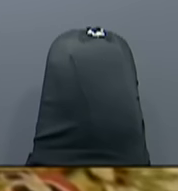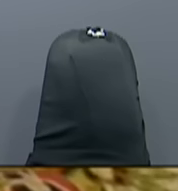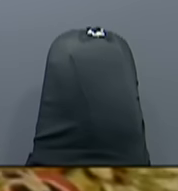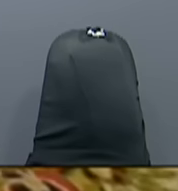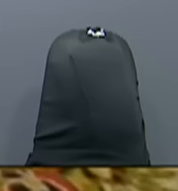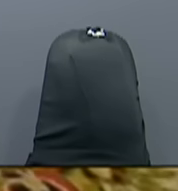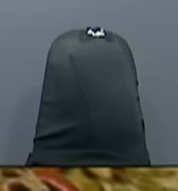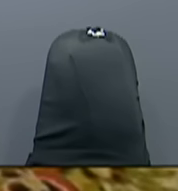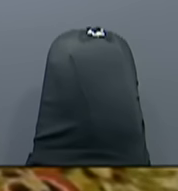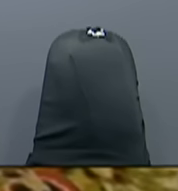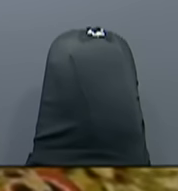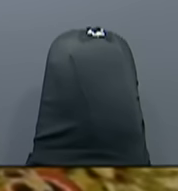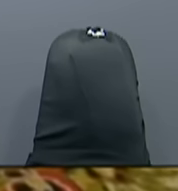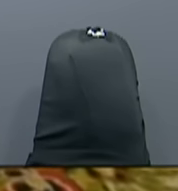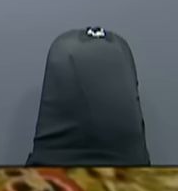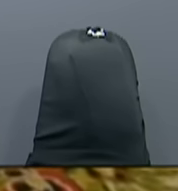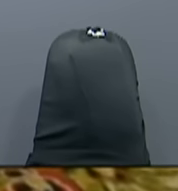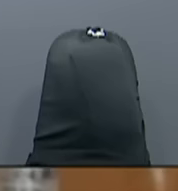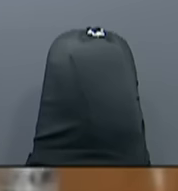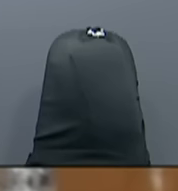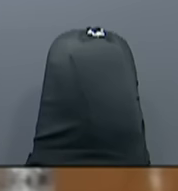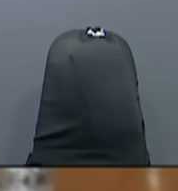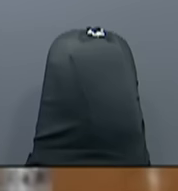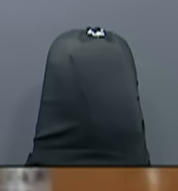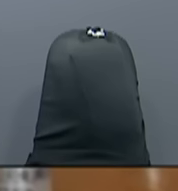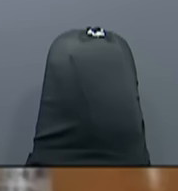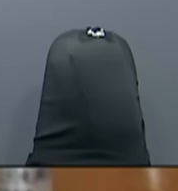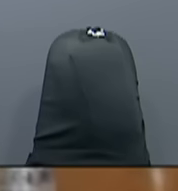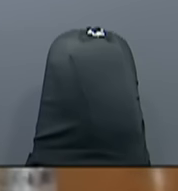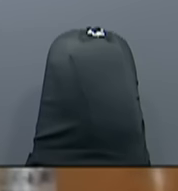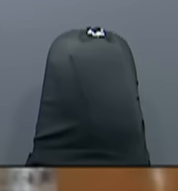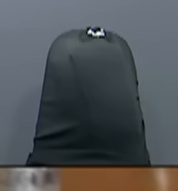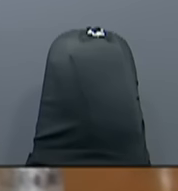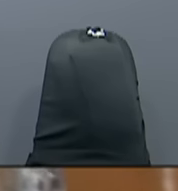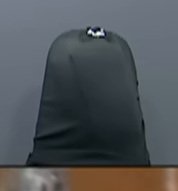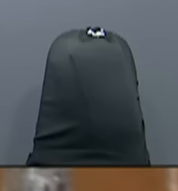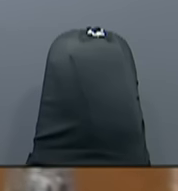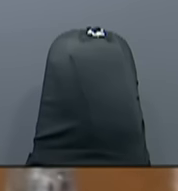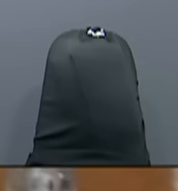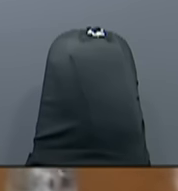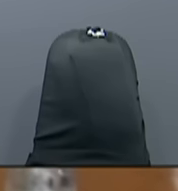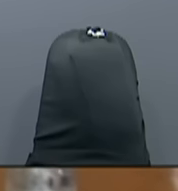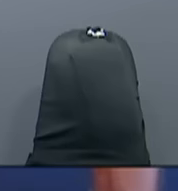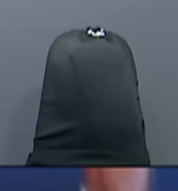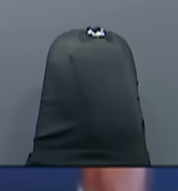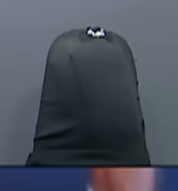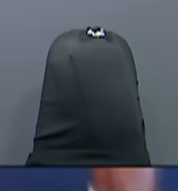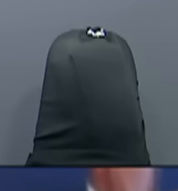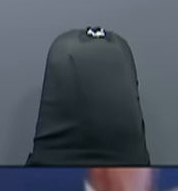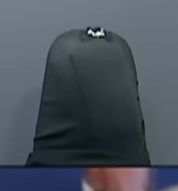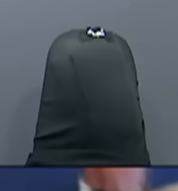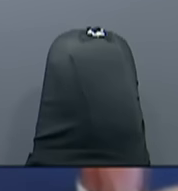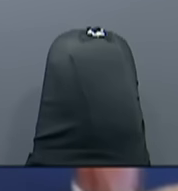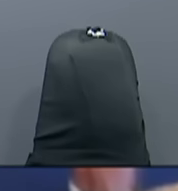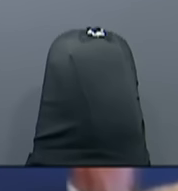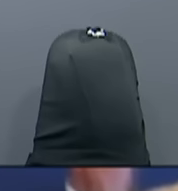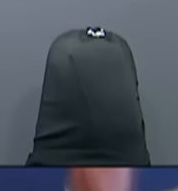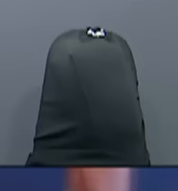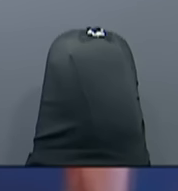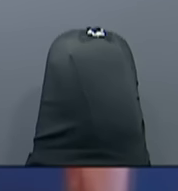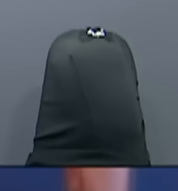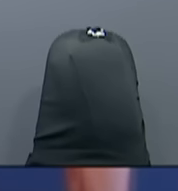นายนพพรก่อนที่จะจัดให้มีพิธีชาปนกิจในวันที่ 16พฤษภาคมนี้ที่สุสานบ้านปู